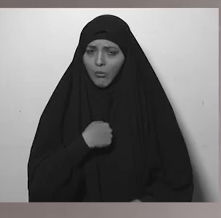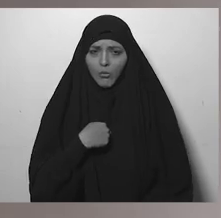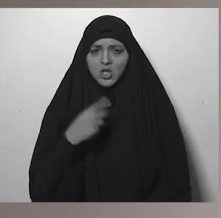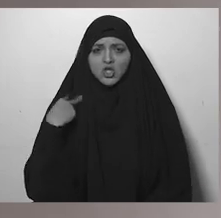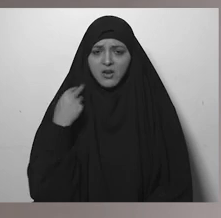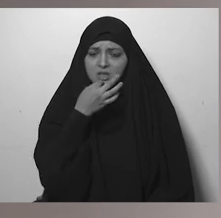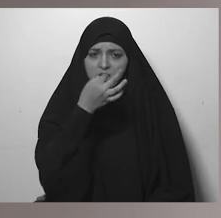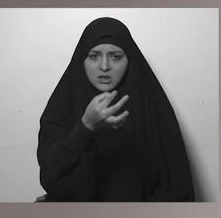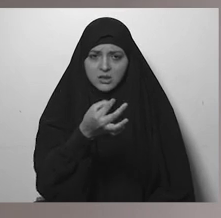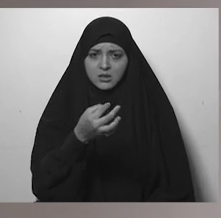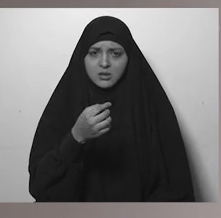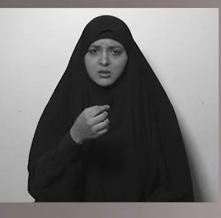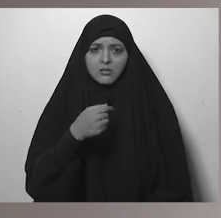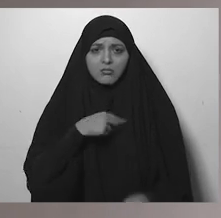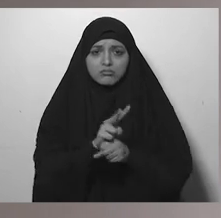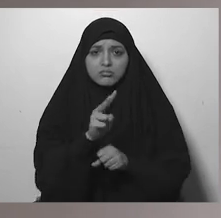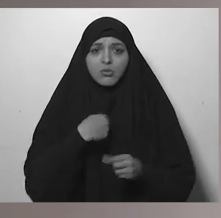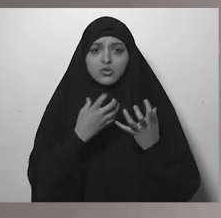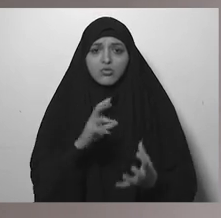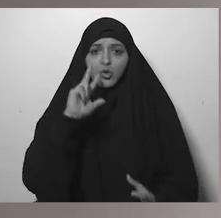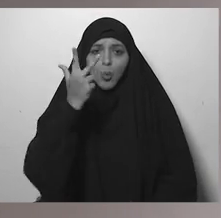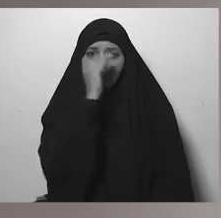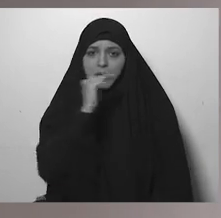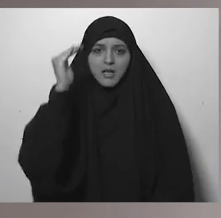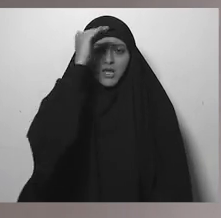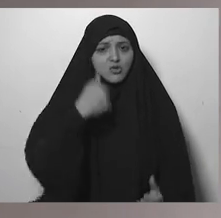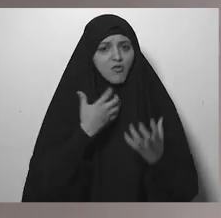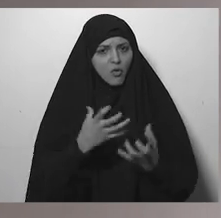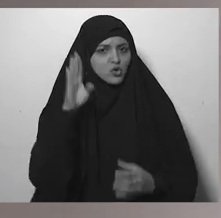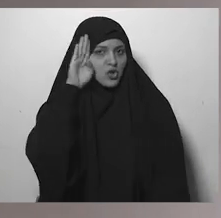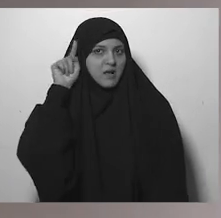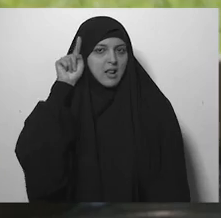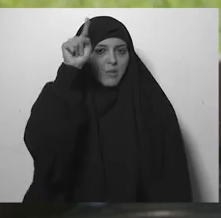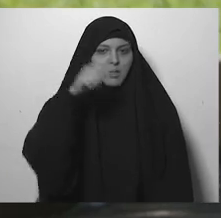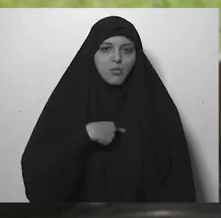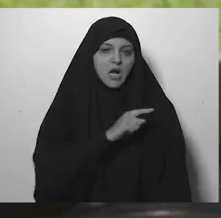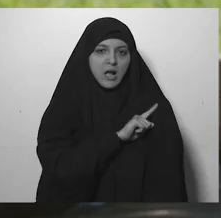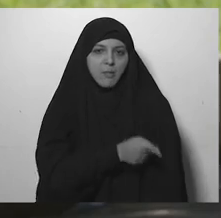chef d'hébergement, non. Je vais aller au 3e étage et je vais prendre la chambre là-bas.